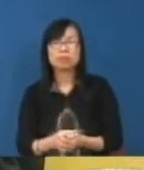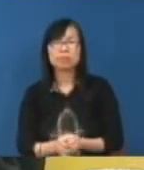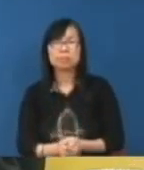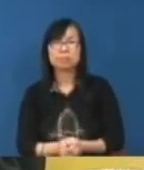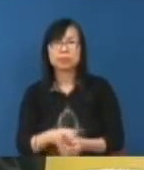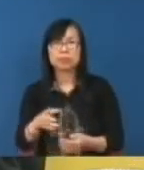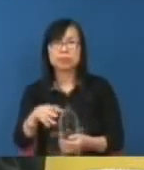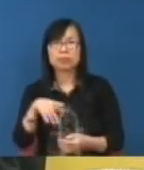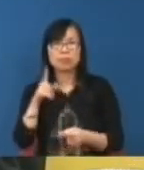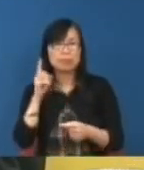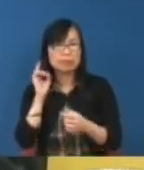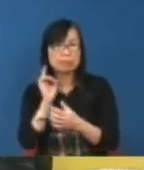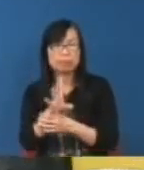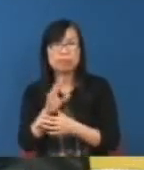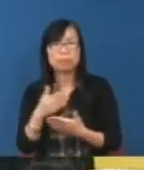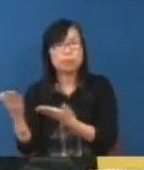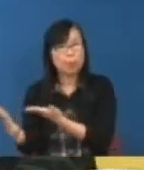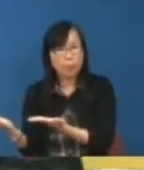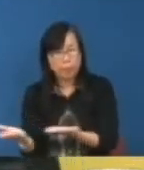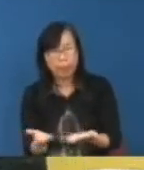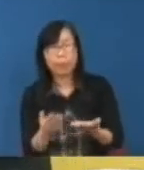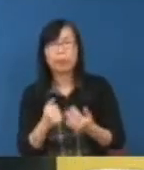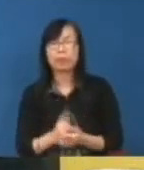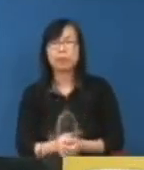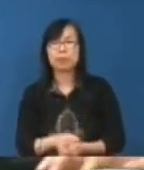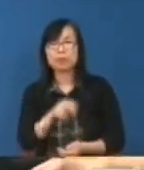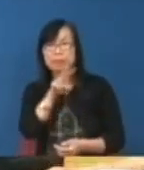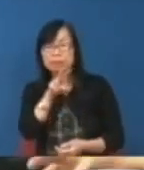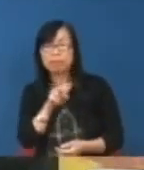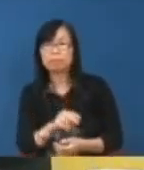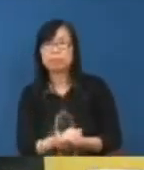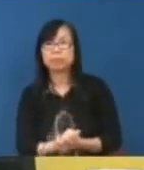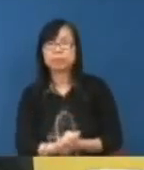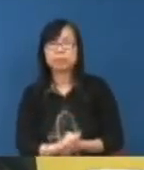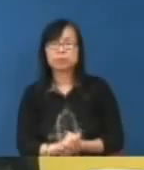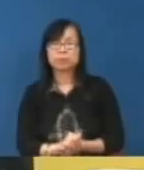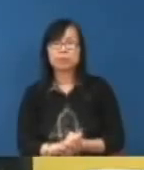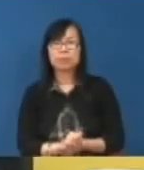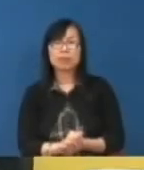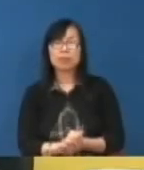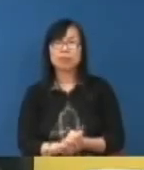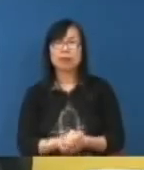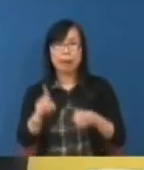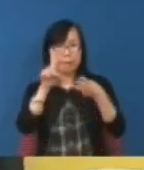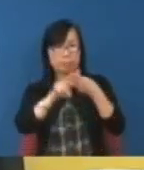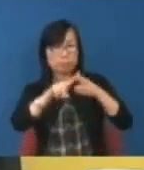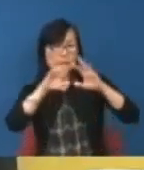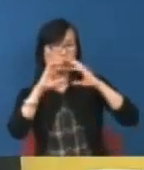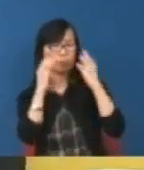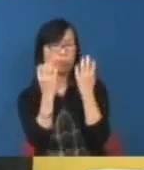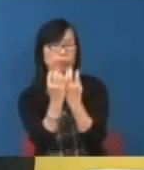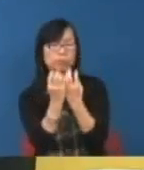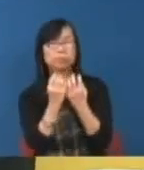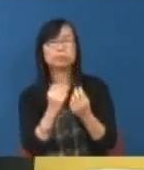其實應該早啲讓步。咁其實所以你睇翻轉頭，即係民主黨